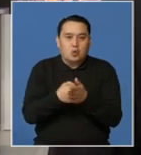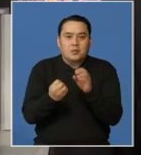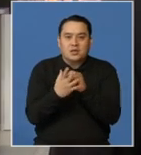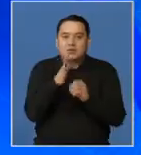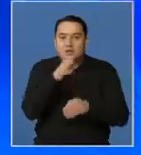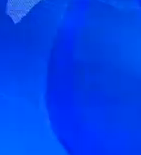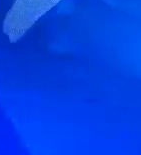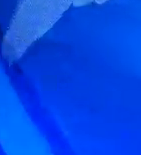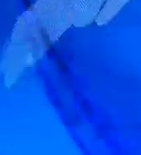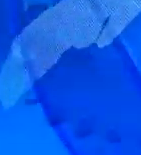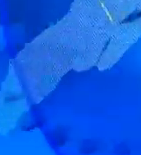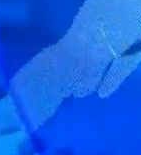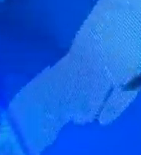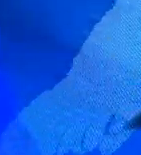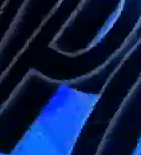лет выдается.